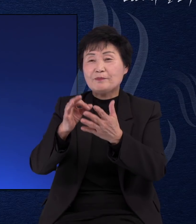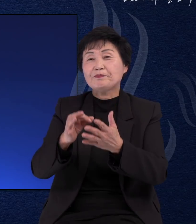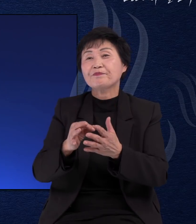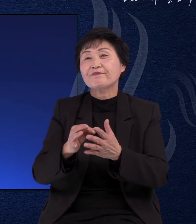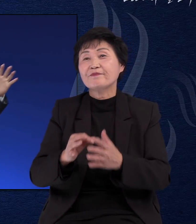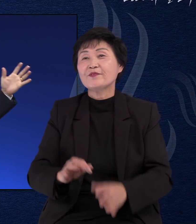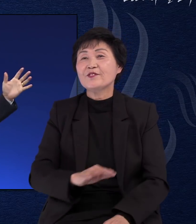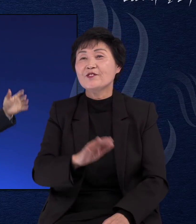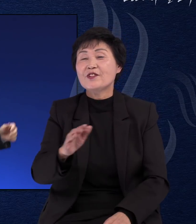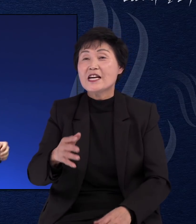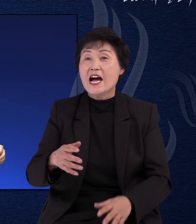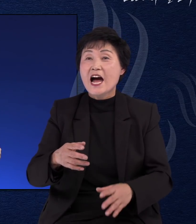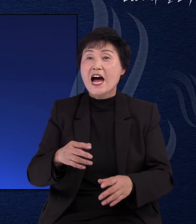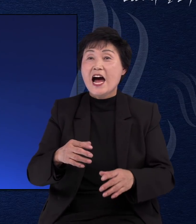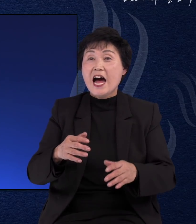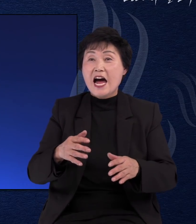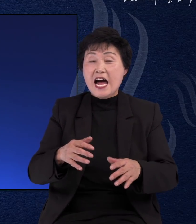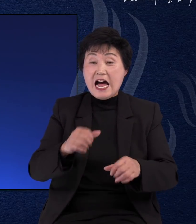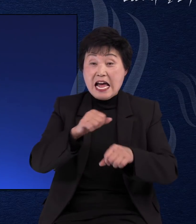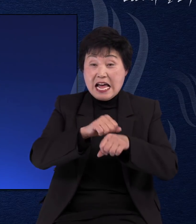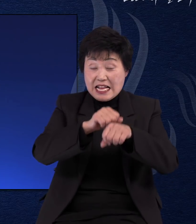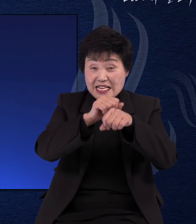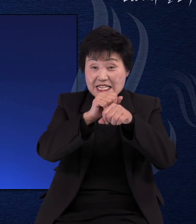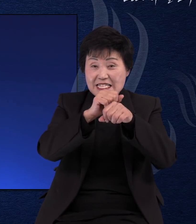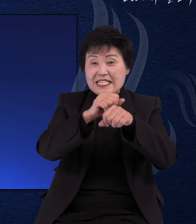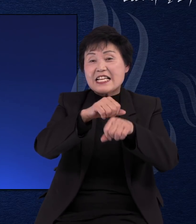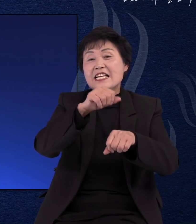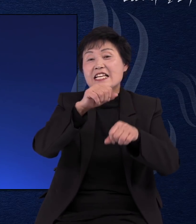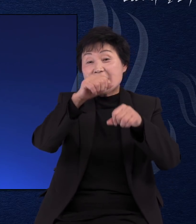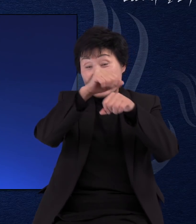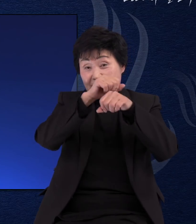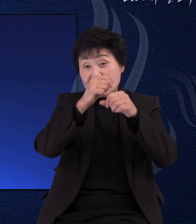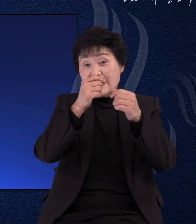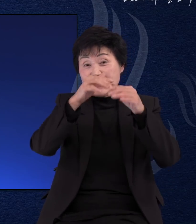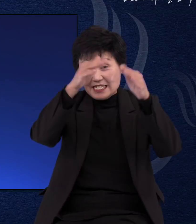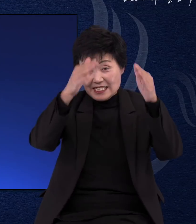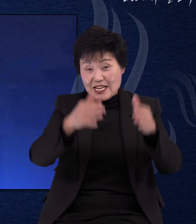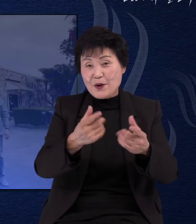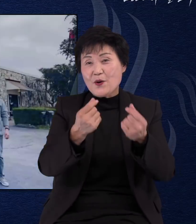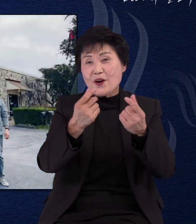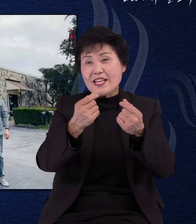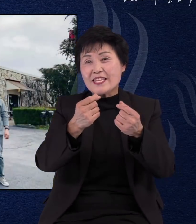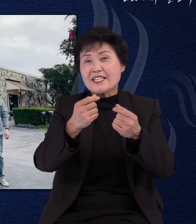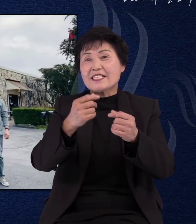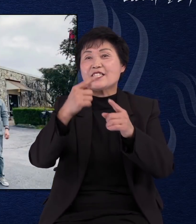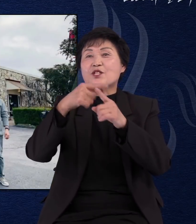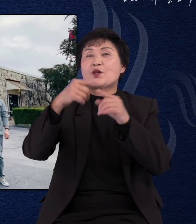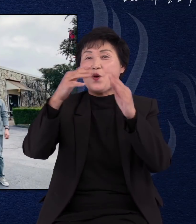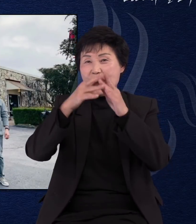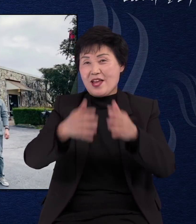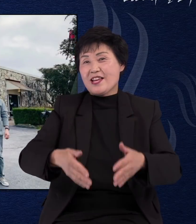저희가 창고같이 생긴 첫 번째 자체 성전을 구입했는데 그게 바로 이 그림입니다.